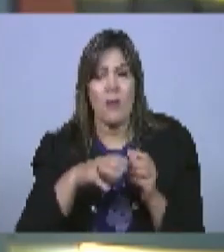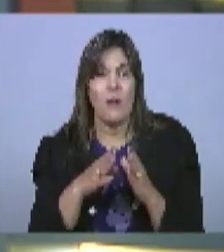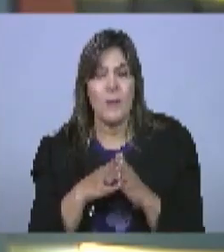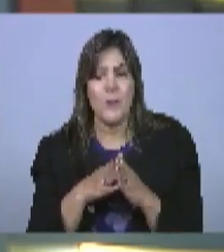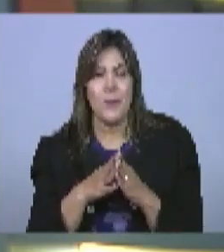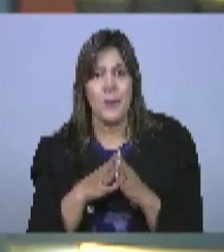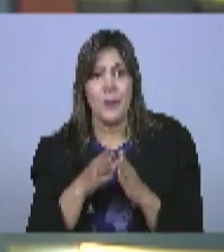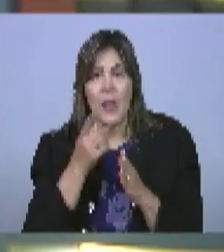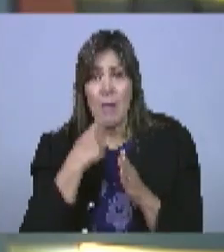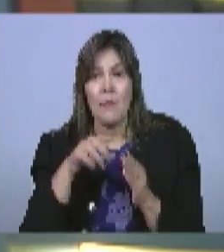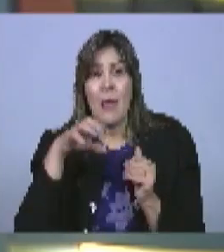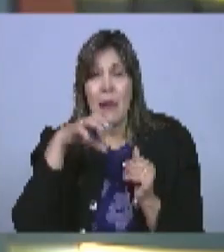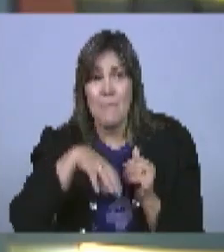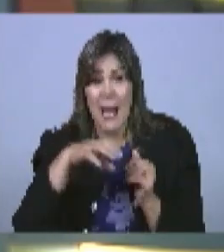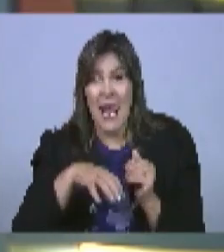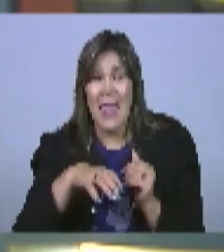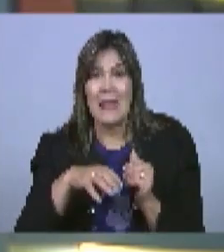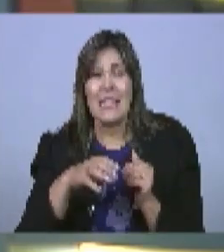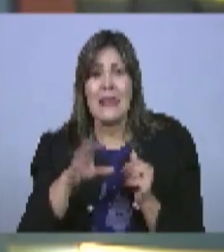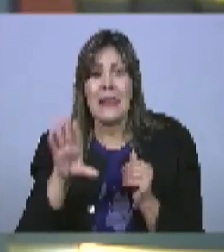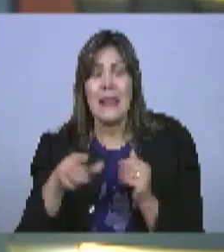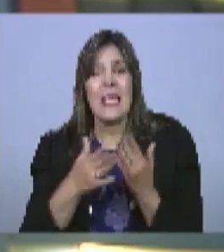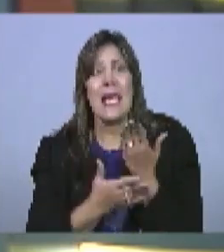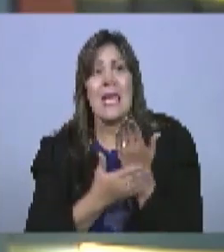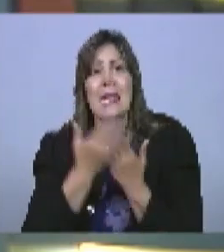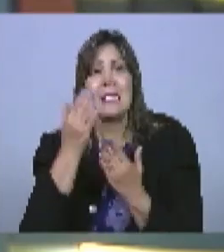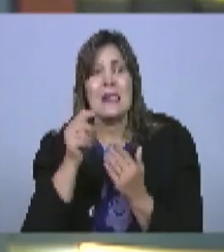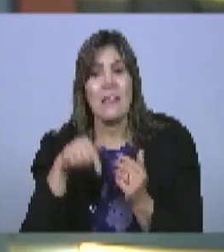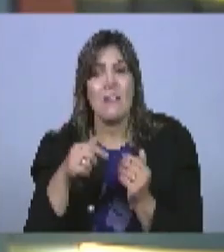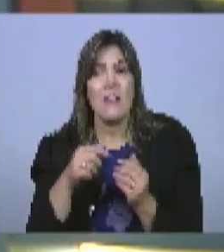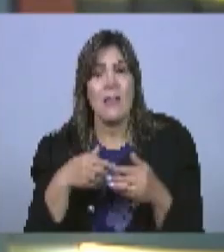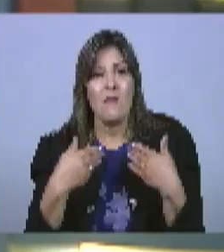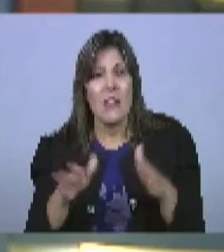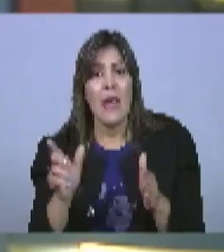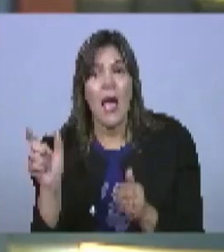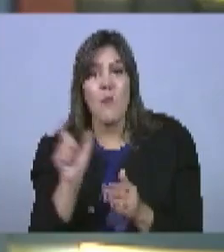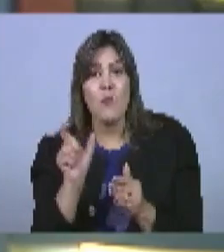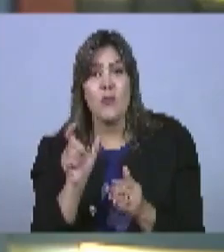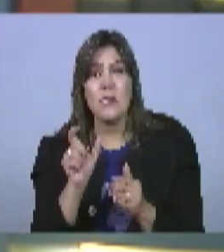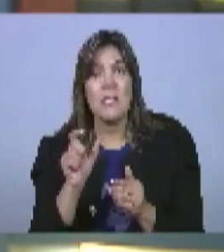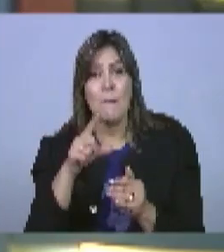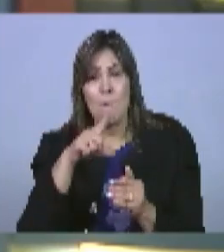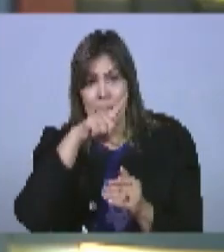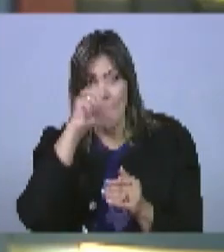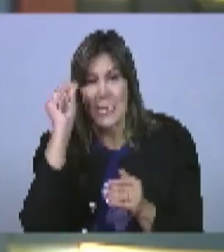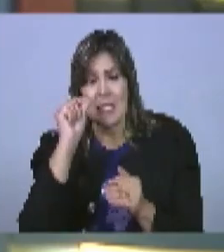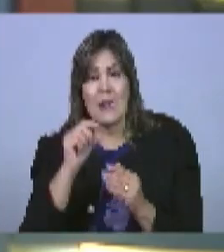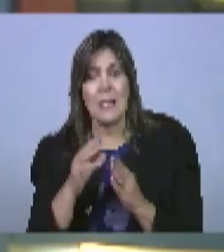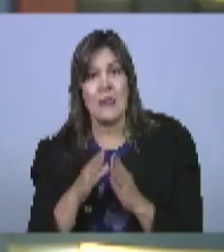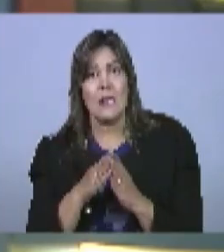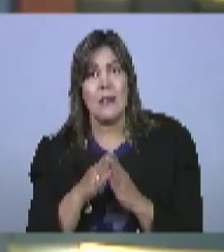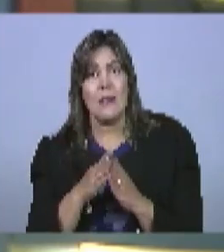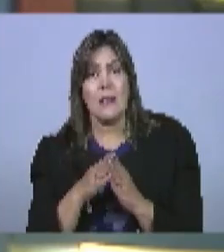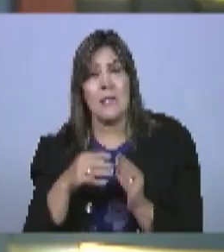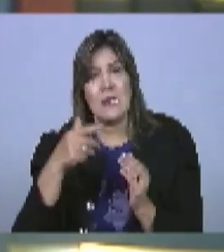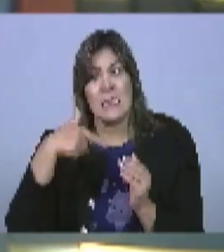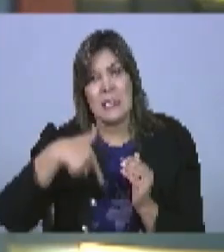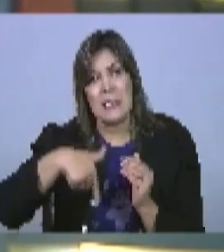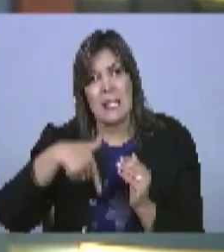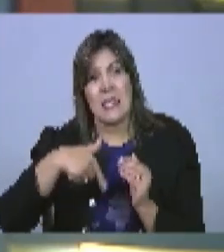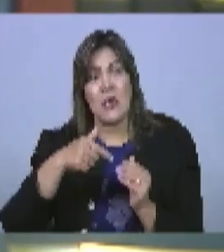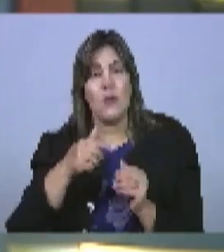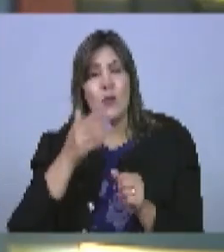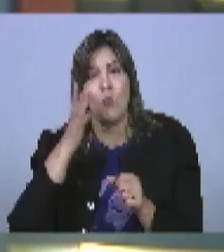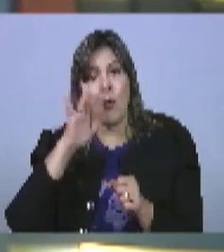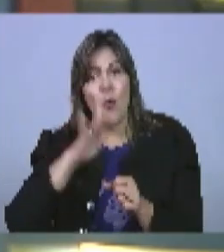اما البلاد التي استحدثها المسلمون فهو مثل السادس من اكتوبر والعاشر من